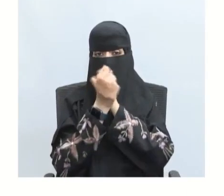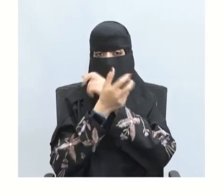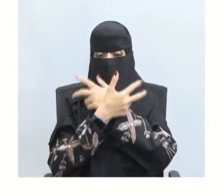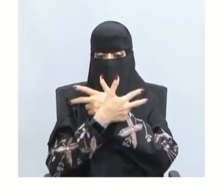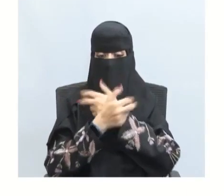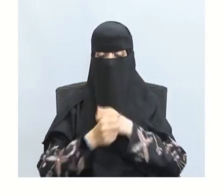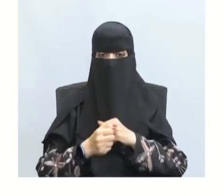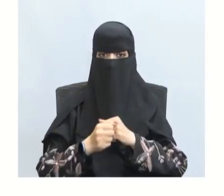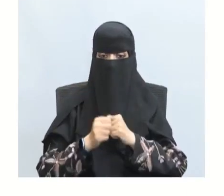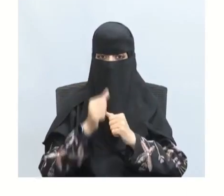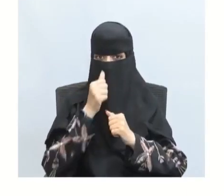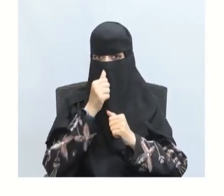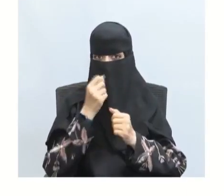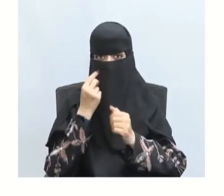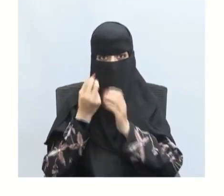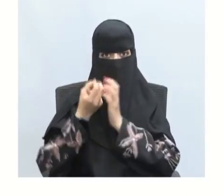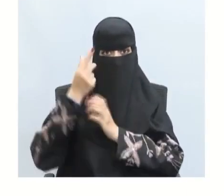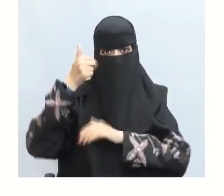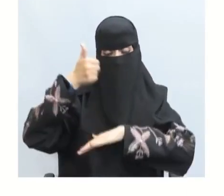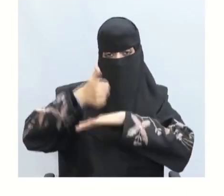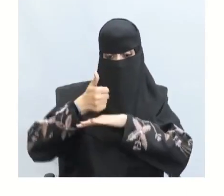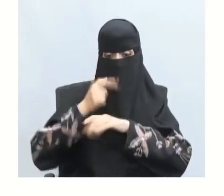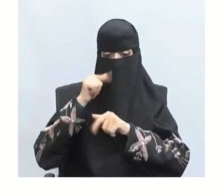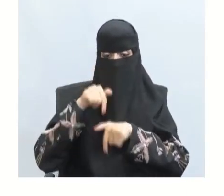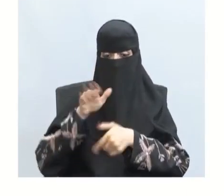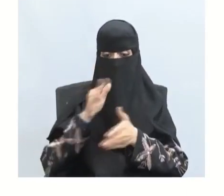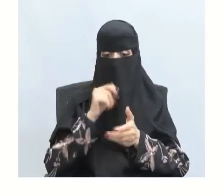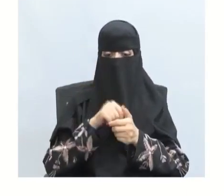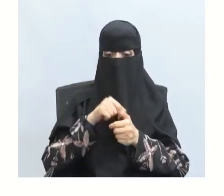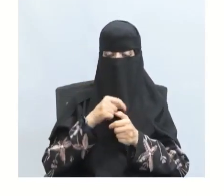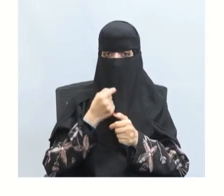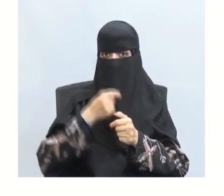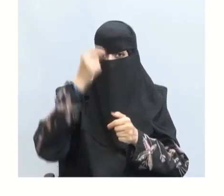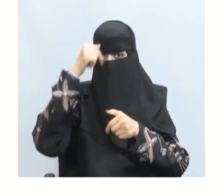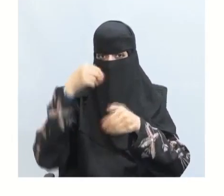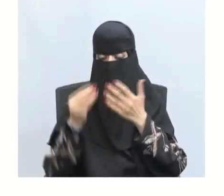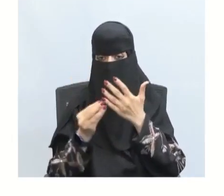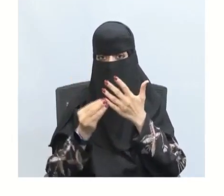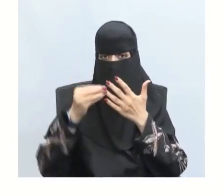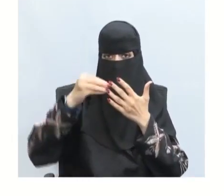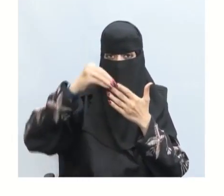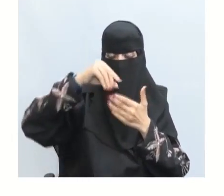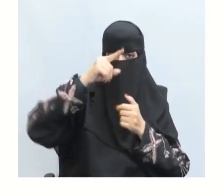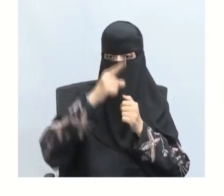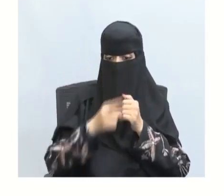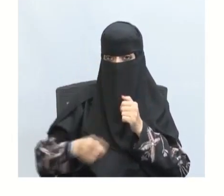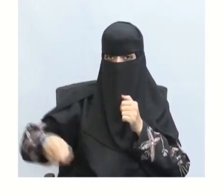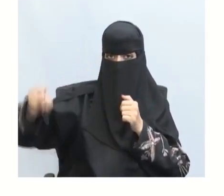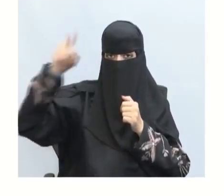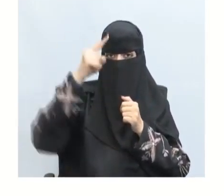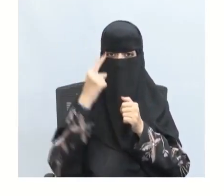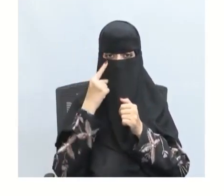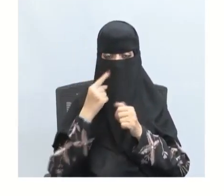مجره الفكره الرئيسه وصف مراحل دوره حياه